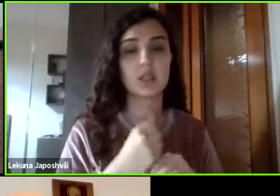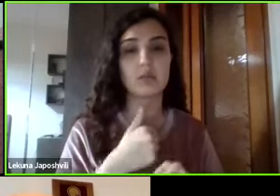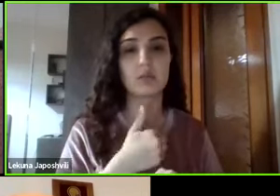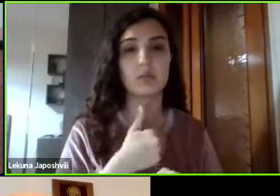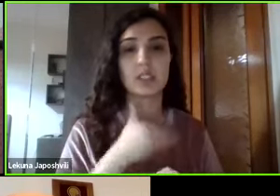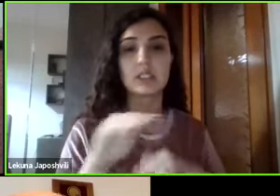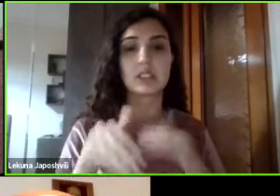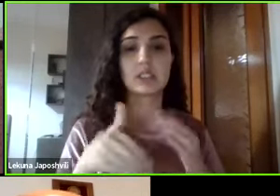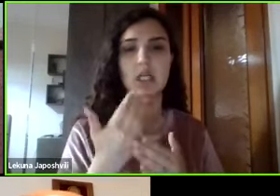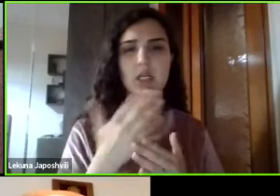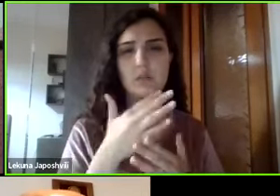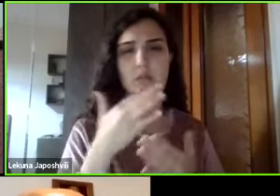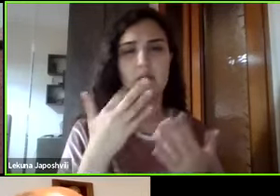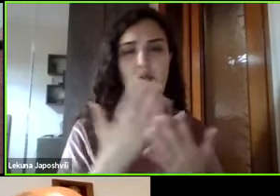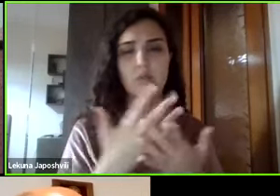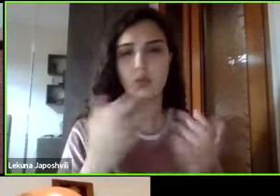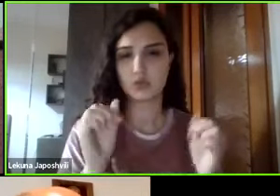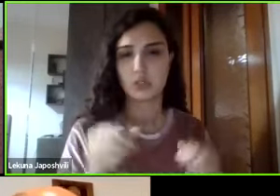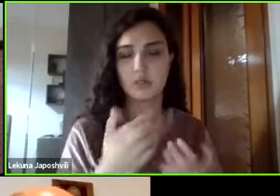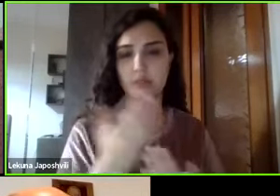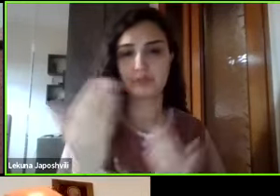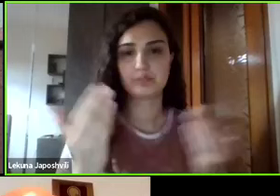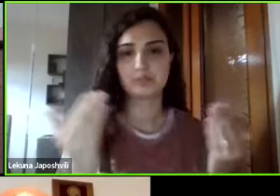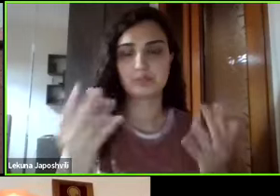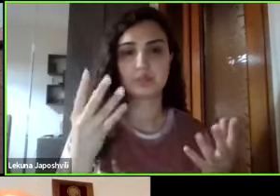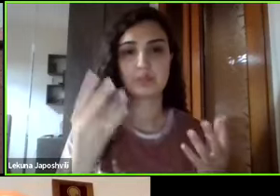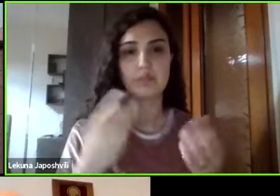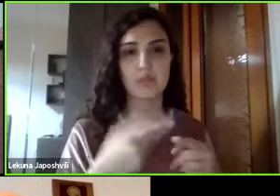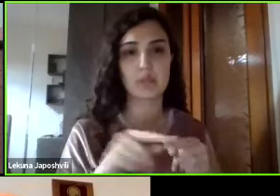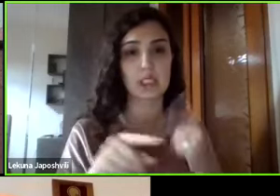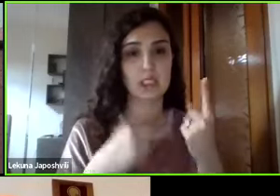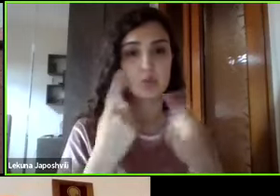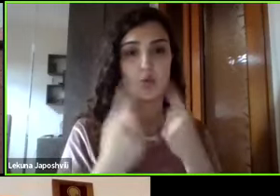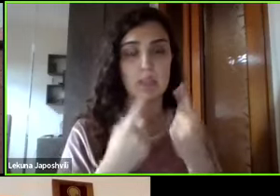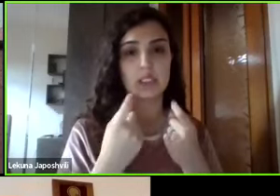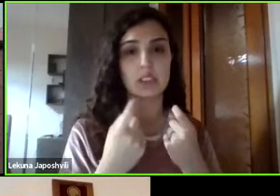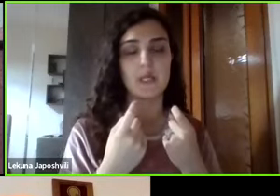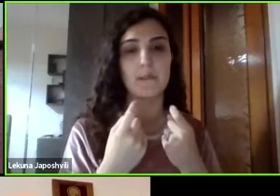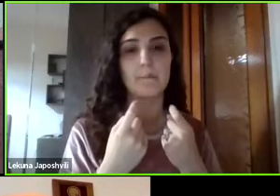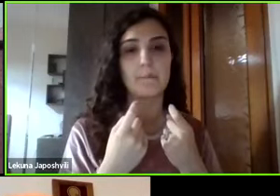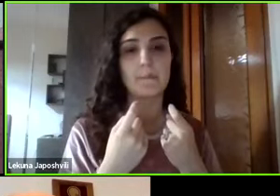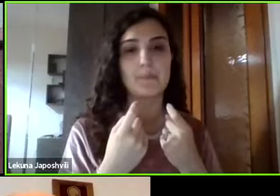სიახლე შეიძლება ბევრისთვის ეს ინფორმაცია